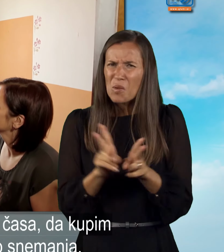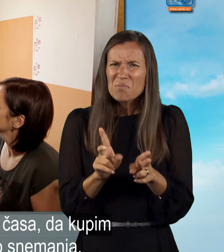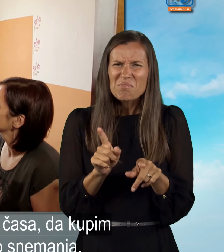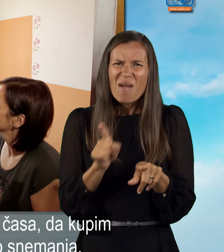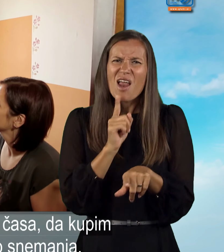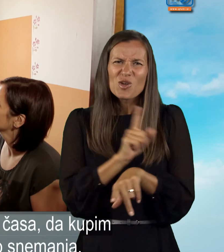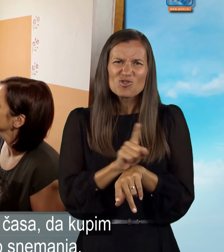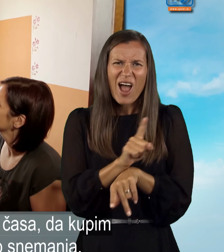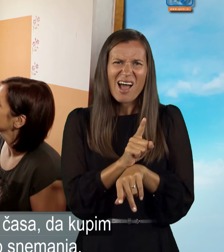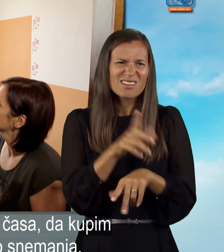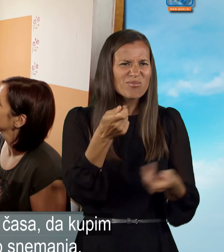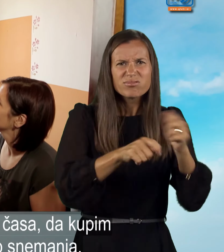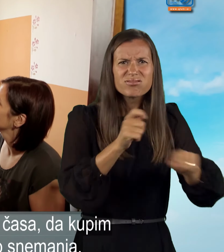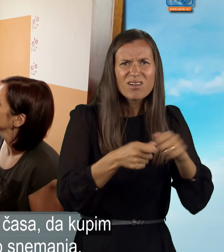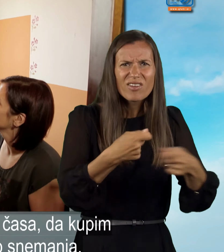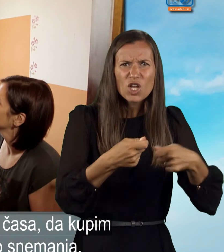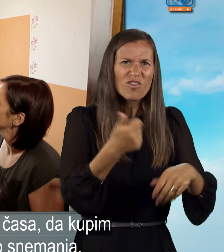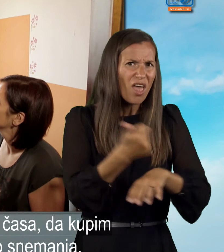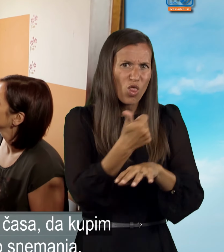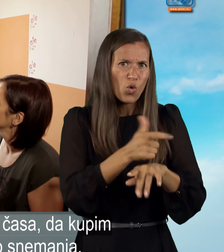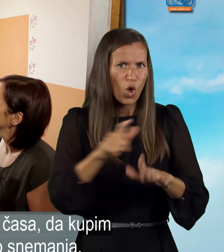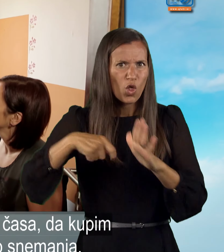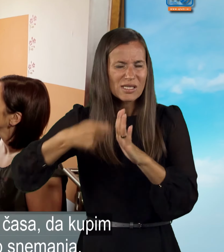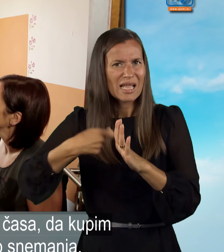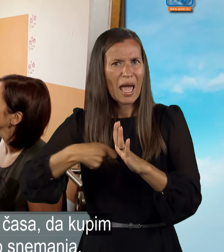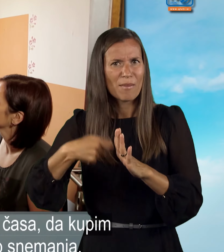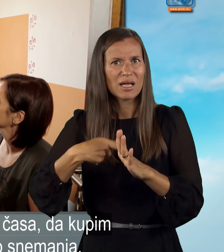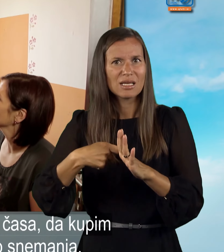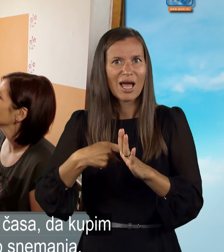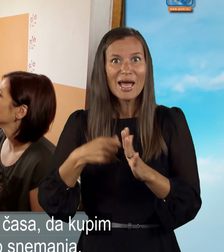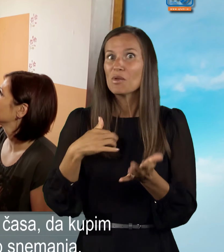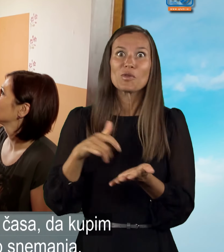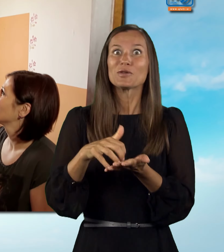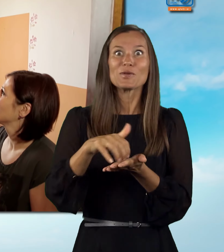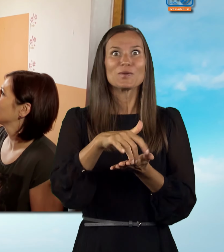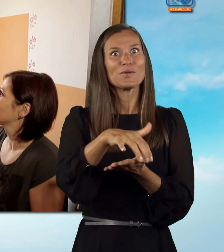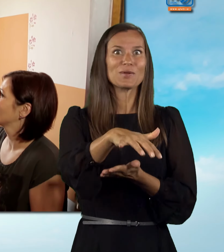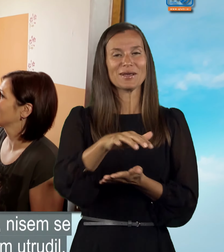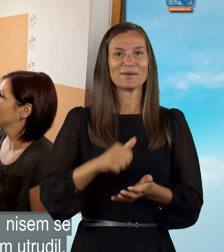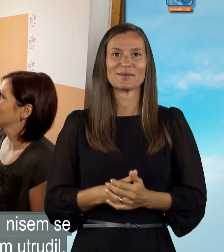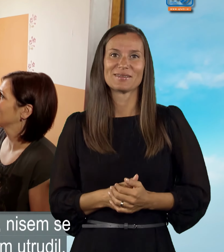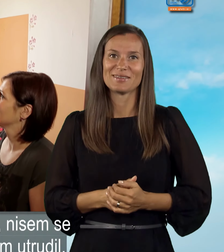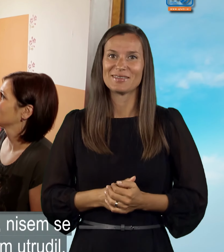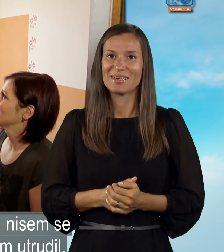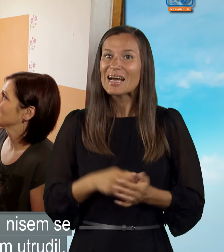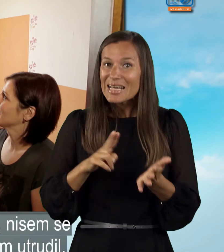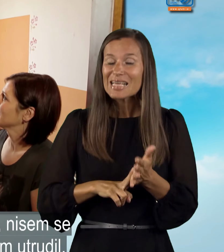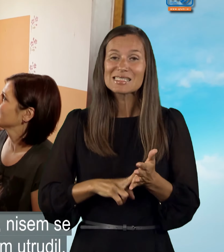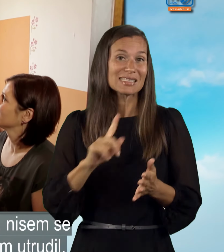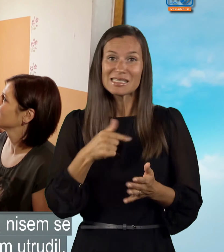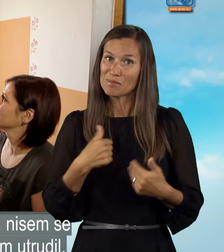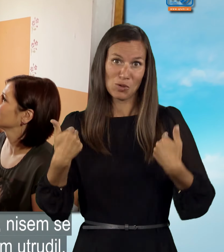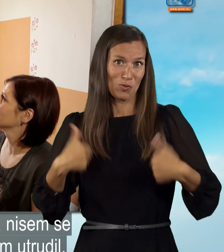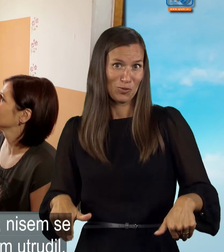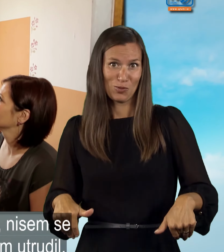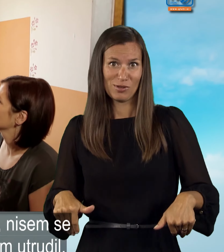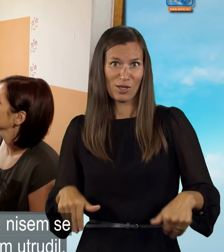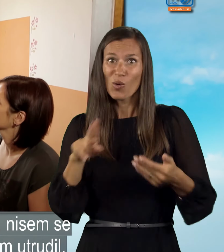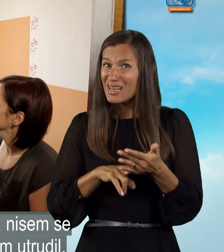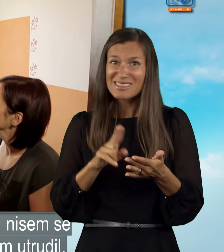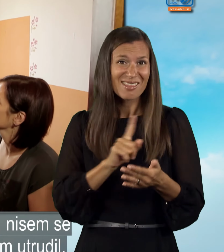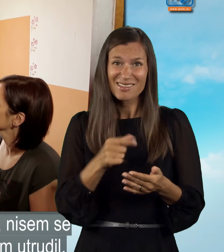recimo, ker sem imel ful malo cajta, da še vso hrano kupim 1 uro do snemanja, sem bil tik. Res nisem